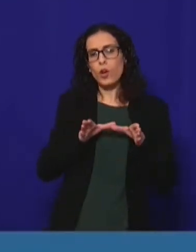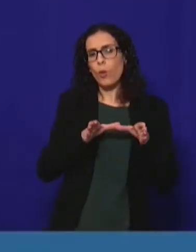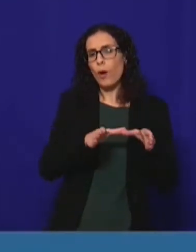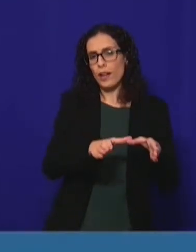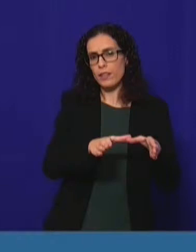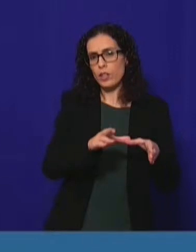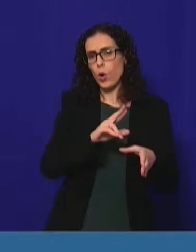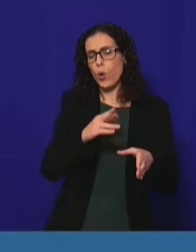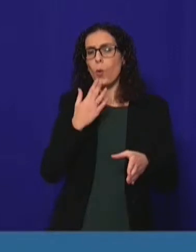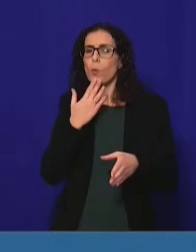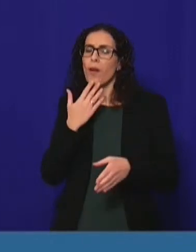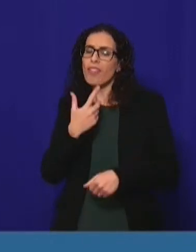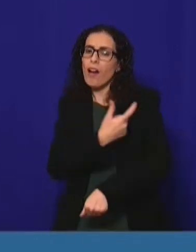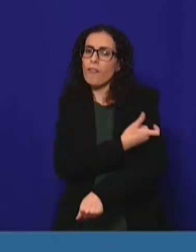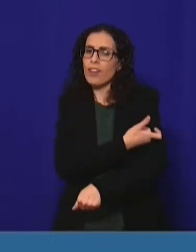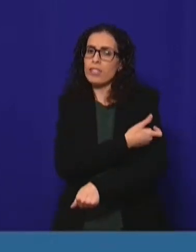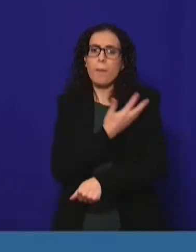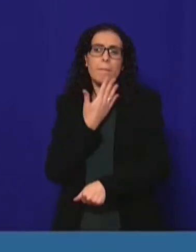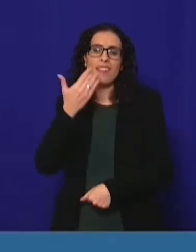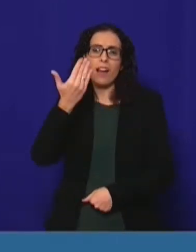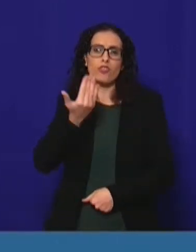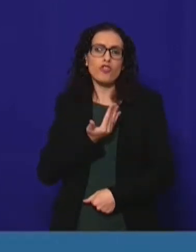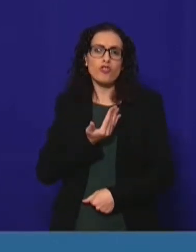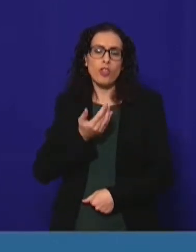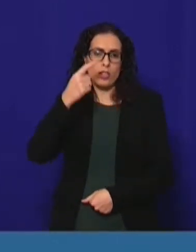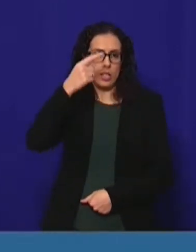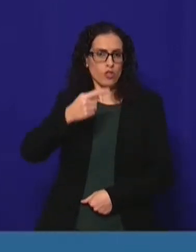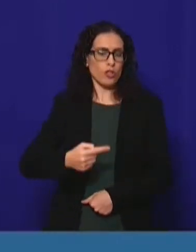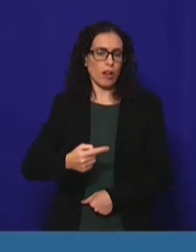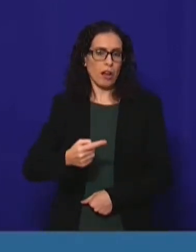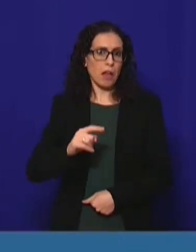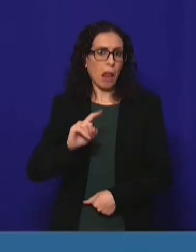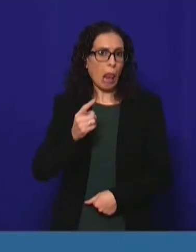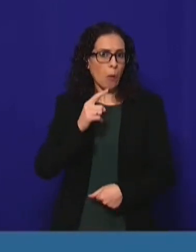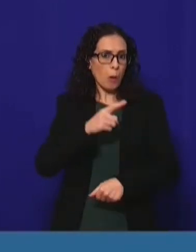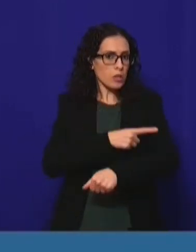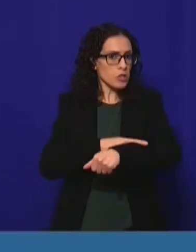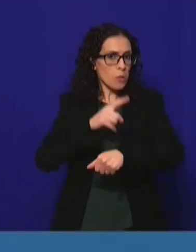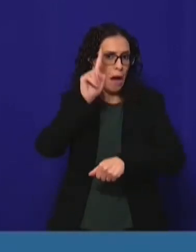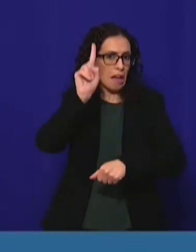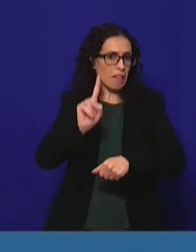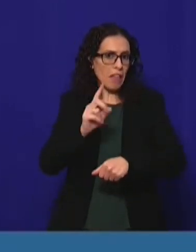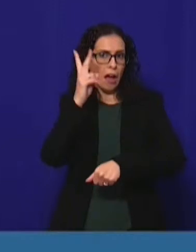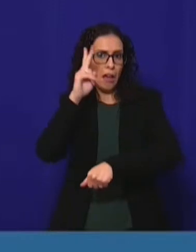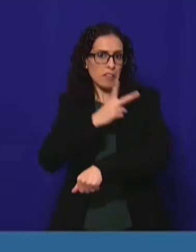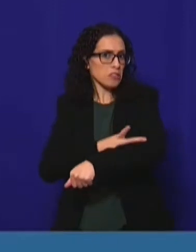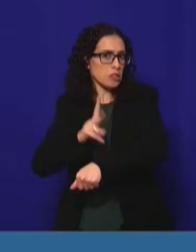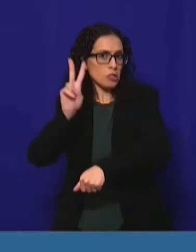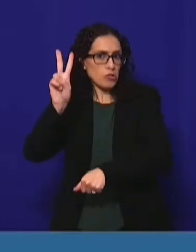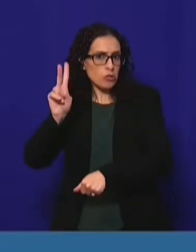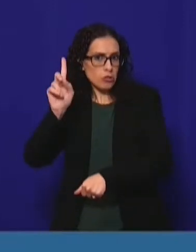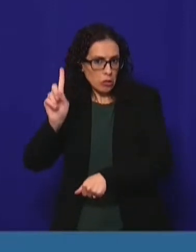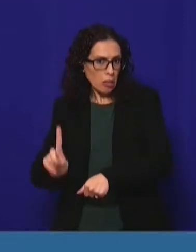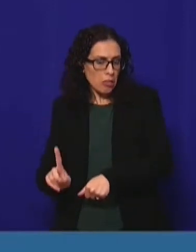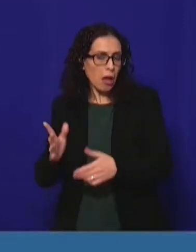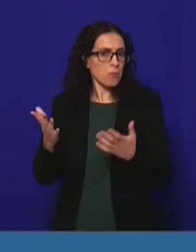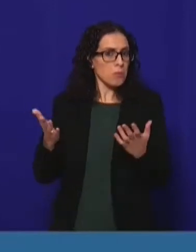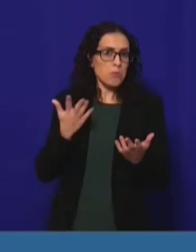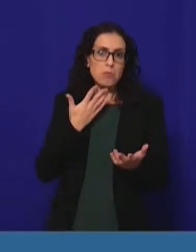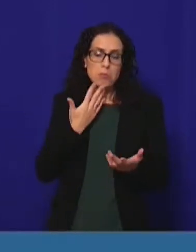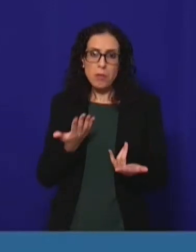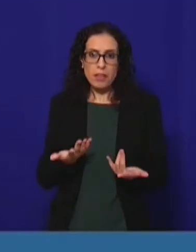jasal il-vaċċin jekk hux fl-ewwel, fit-tieni u t-tielet ġimgħa ta' Jannar u jekk hux it-tfal se